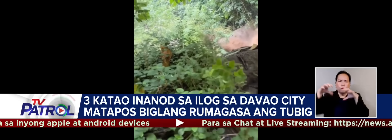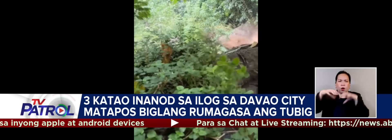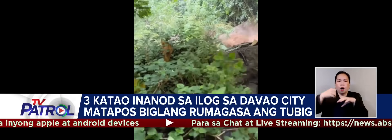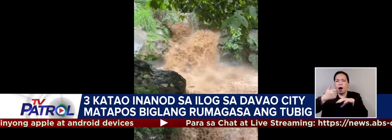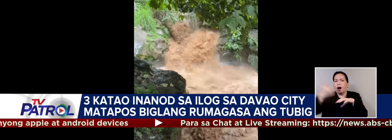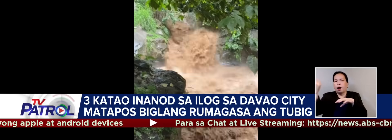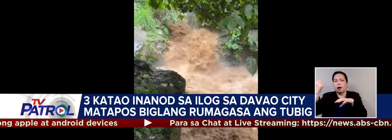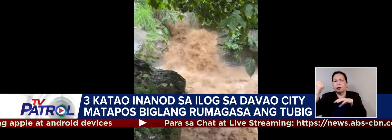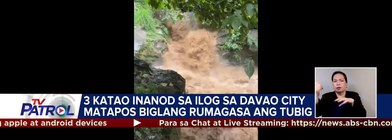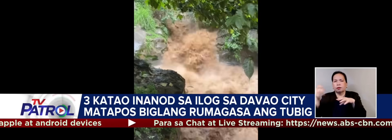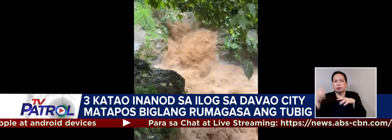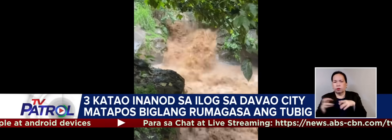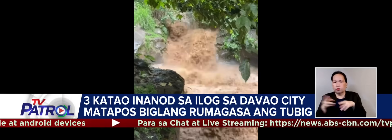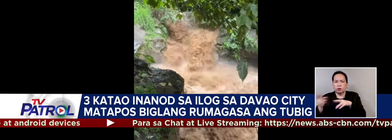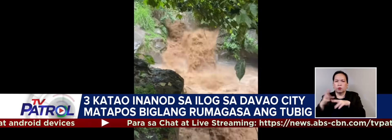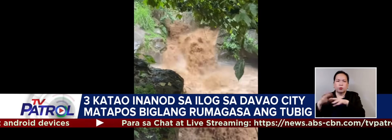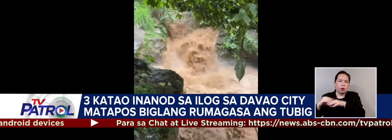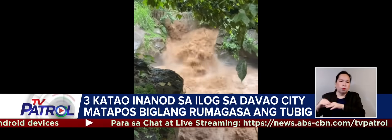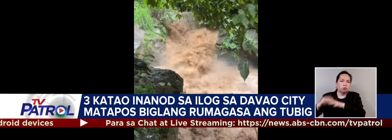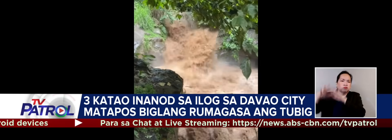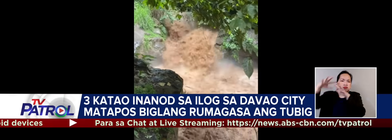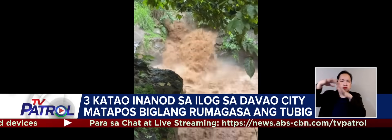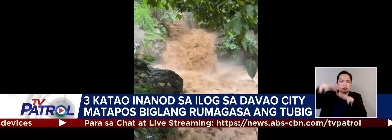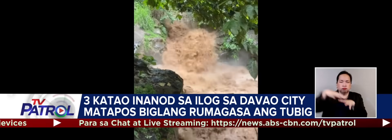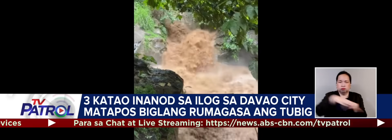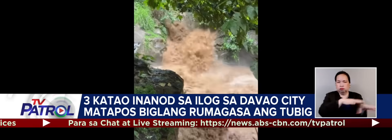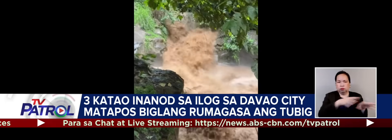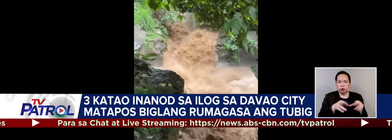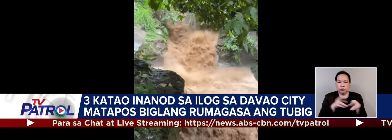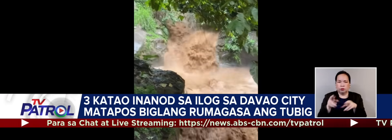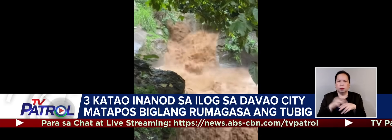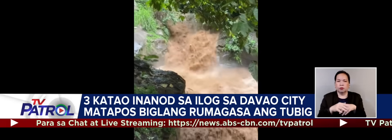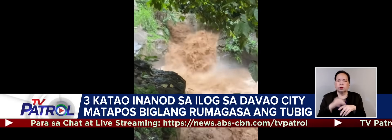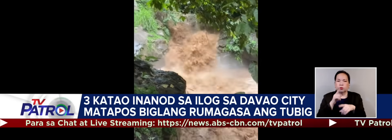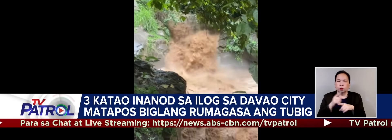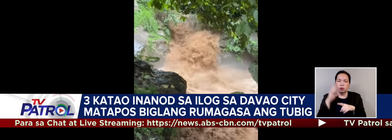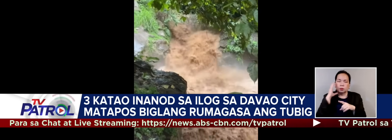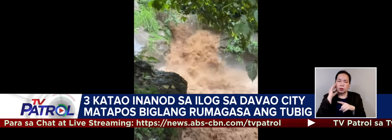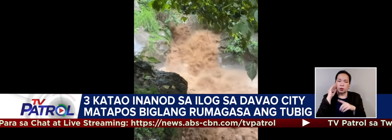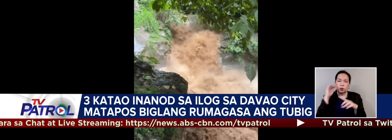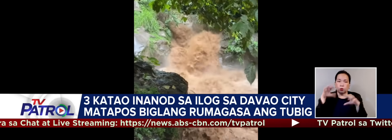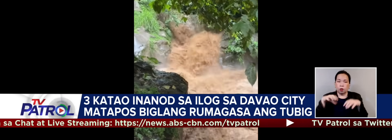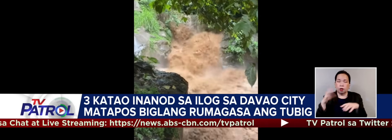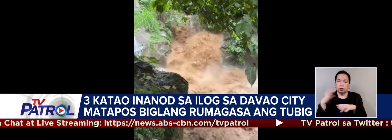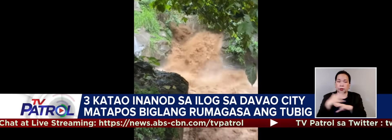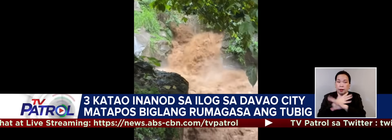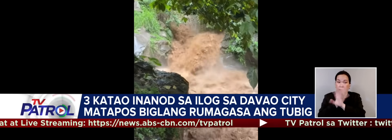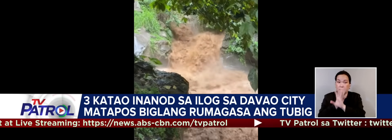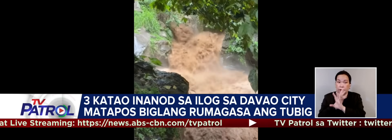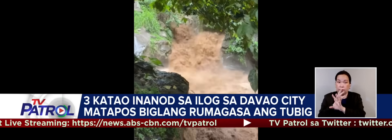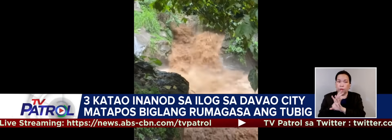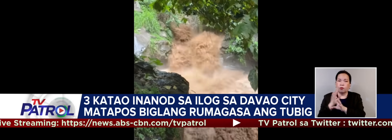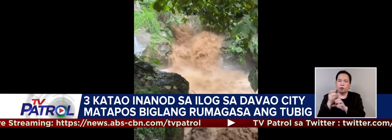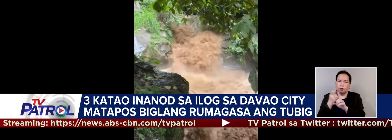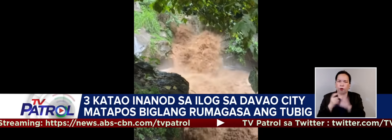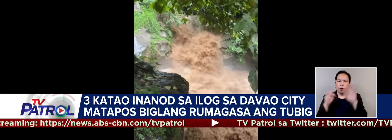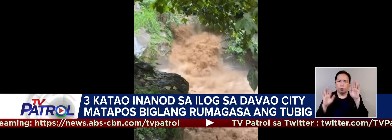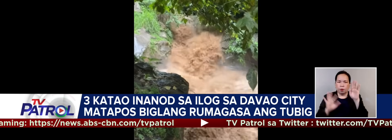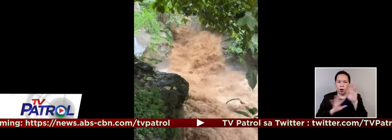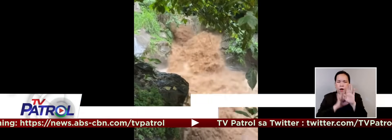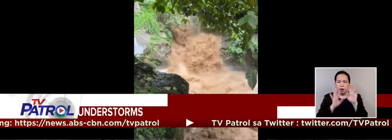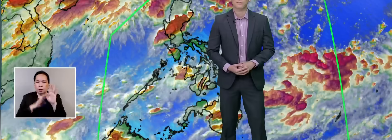ilog kaya biglang lumaki ang tubig. Nakaranas ng mga pag-ulan sa Davao City nitong weekend dahil sa habagat at